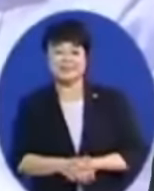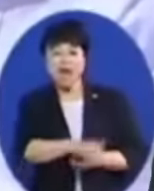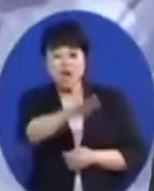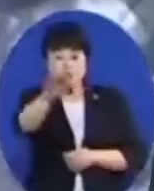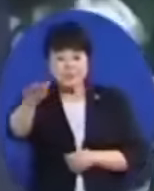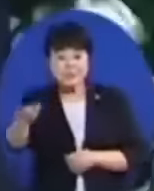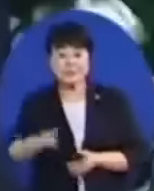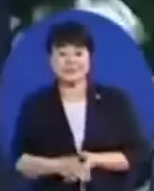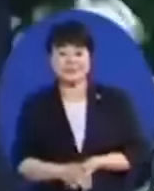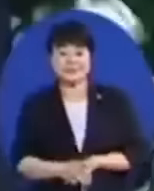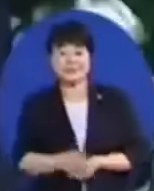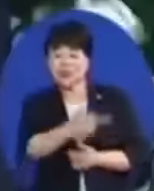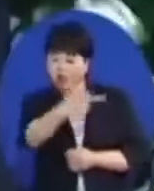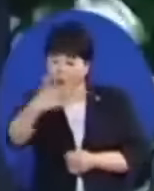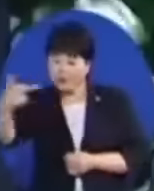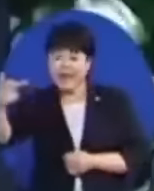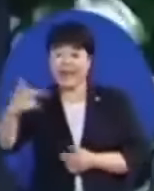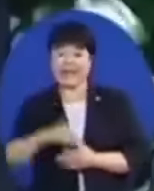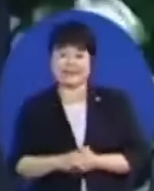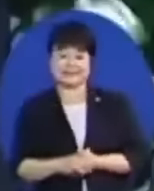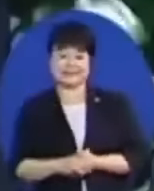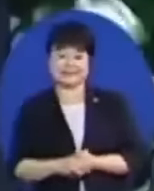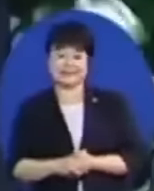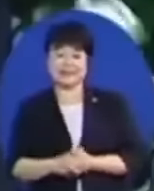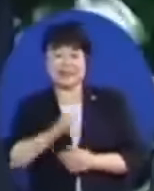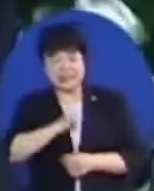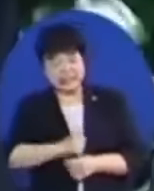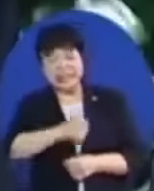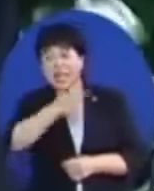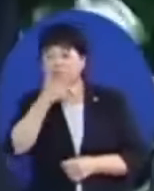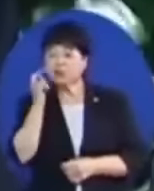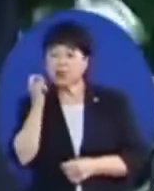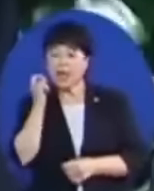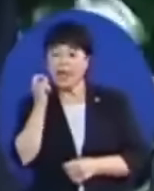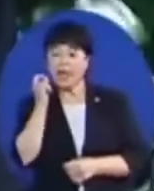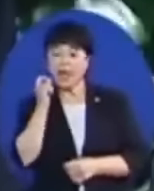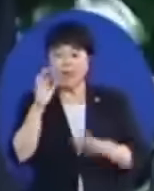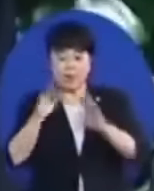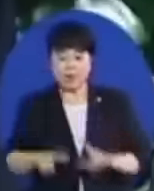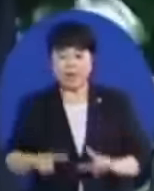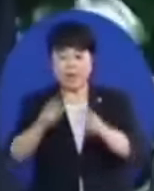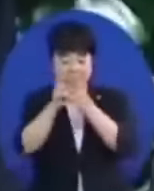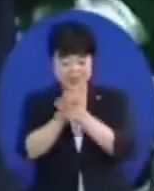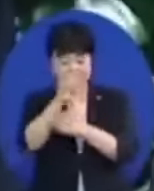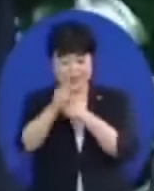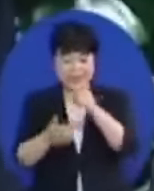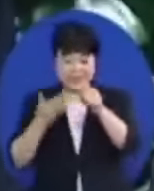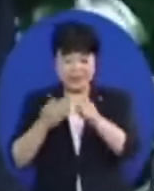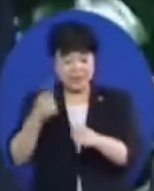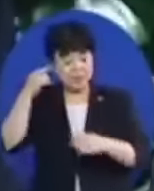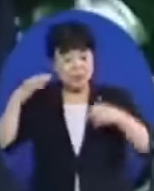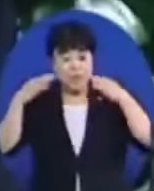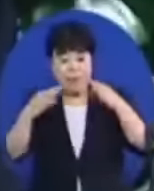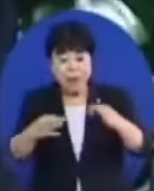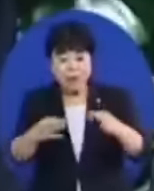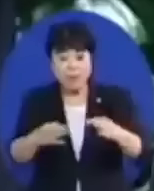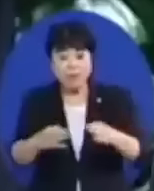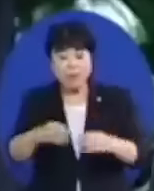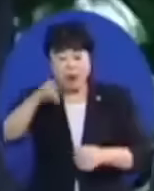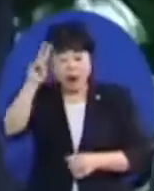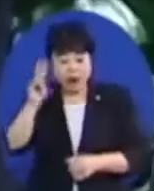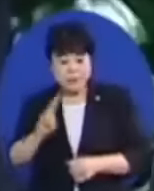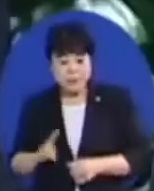우리는 너무나 인내가 없습니다. 오늘날 우리가 기도하고 하나님께 음성을 받고도